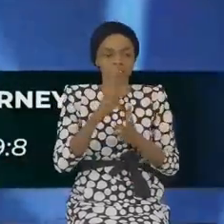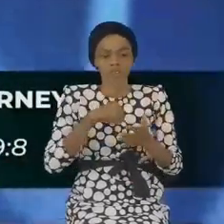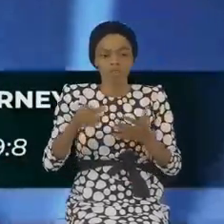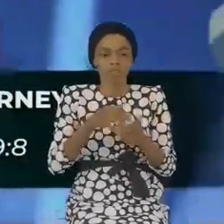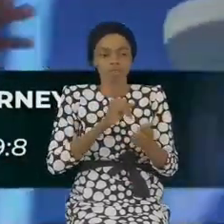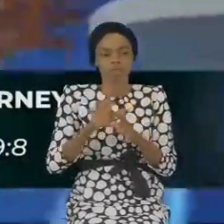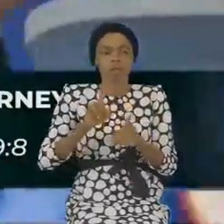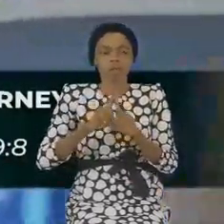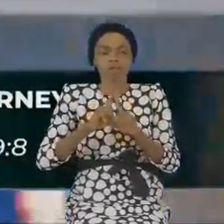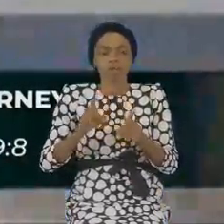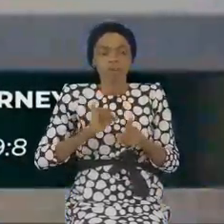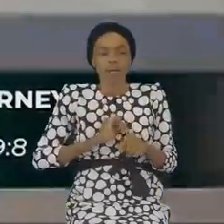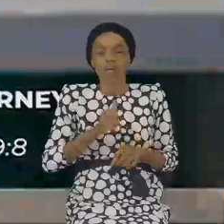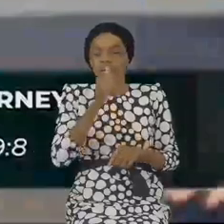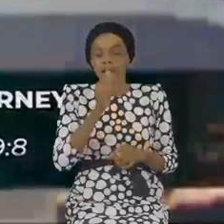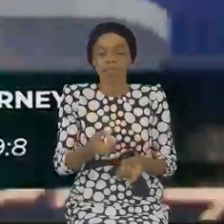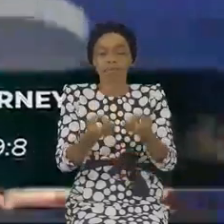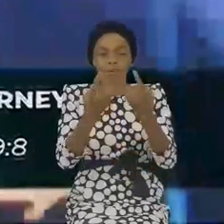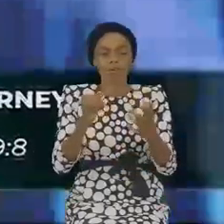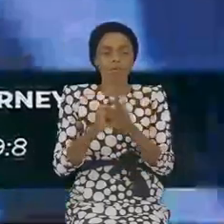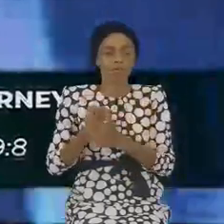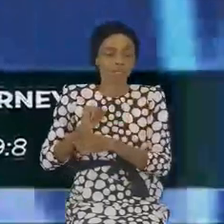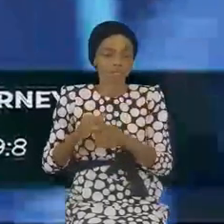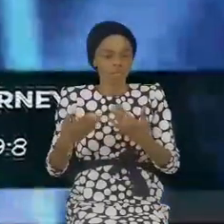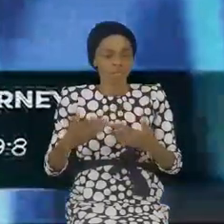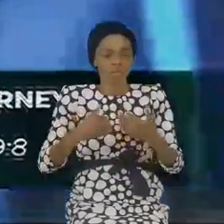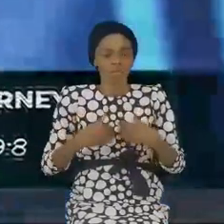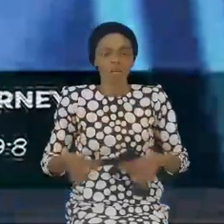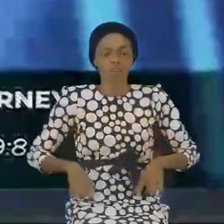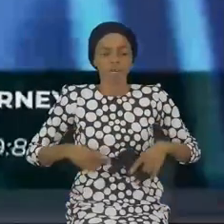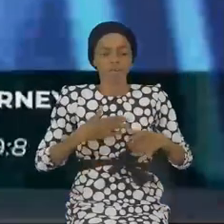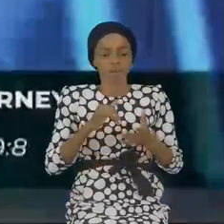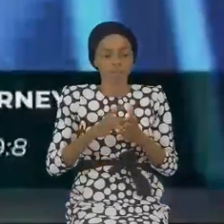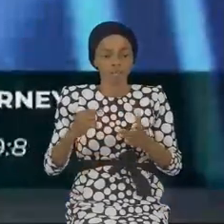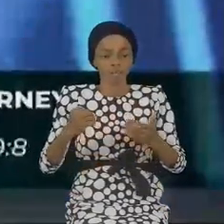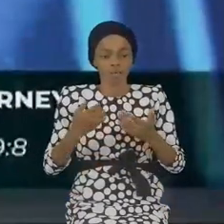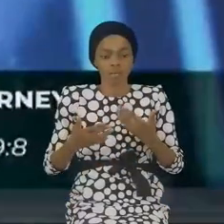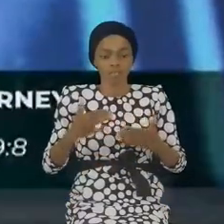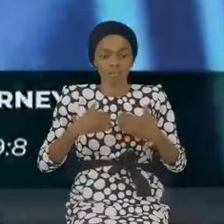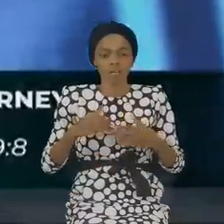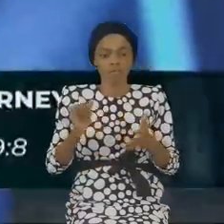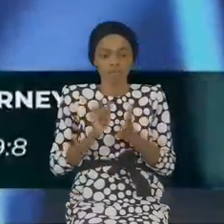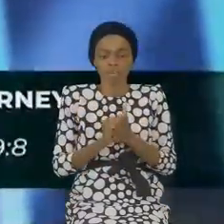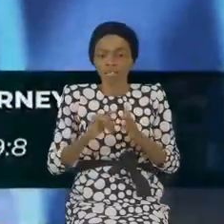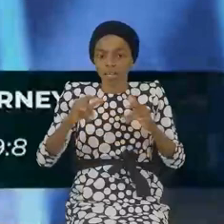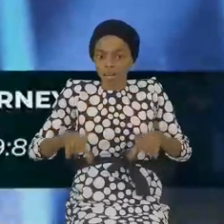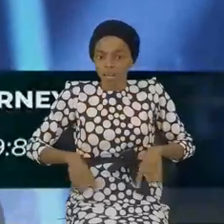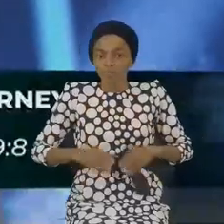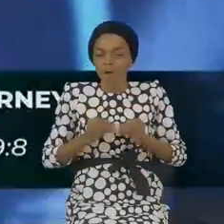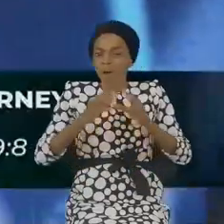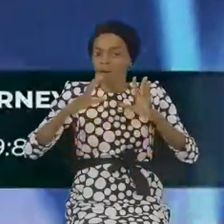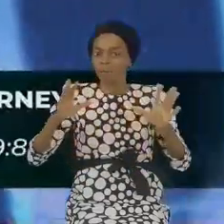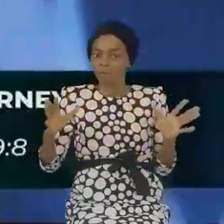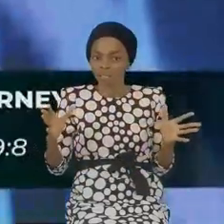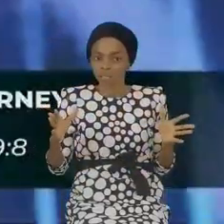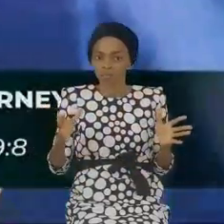suis venu afin que les brebis aient la vie et qu'elles soient dans l'abondance. Pendant que nous sommes